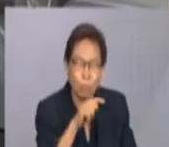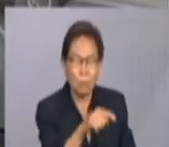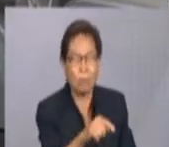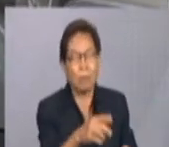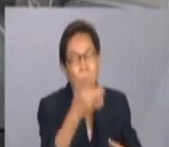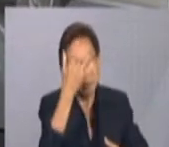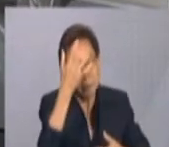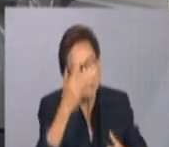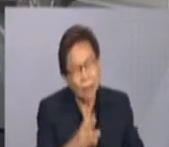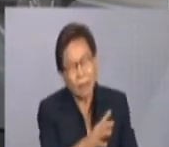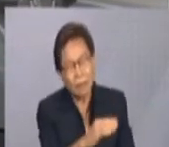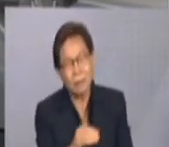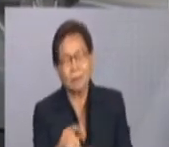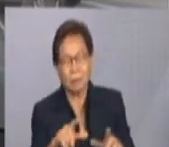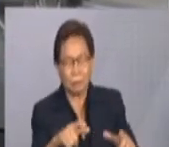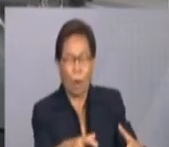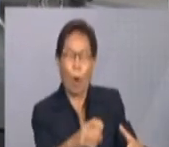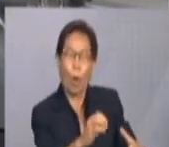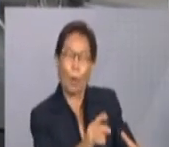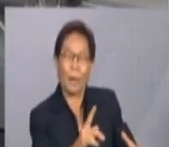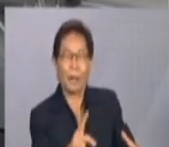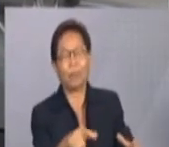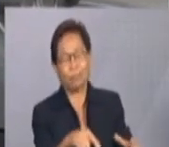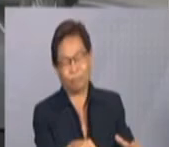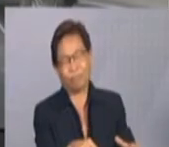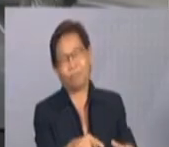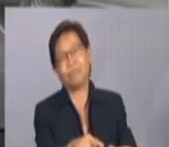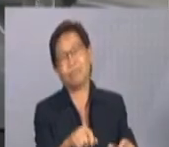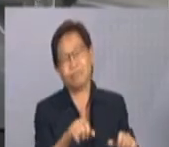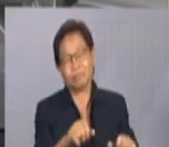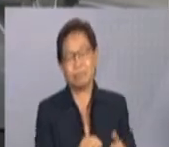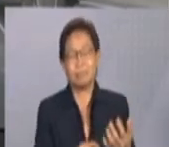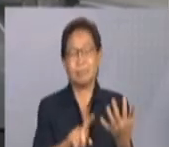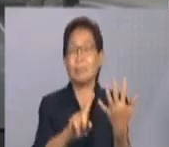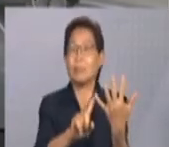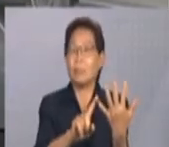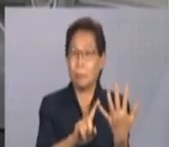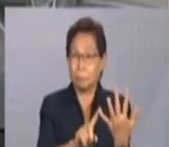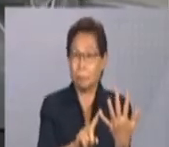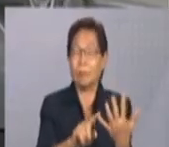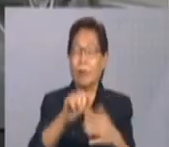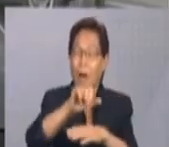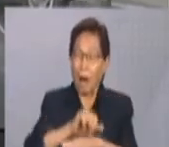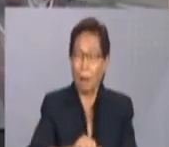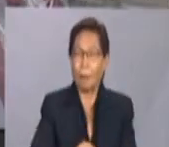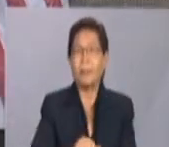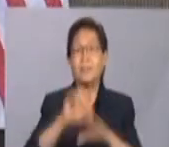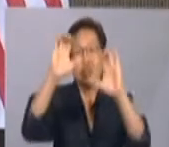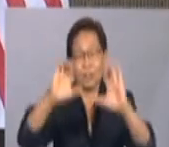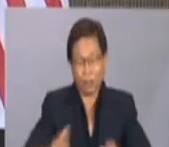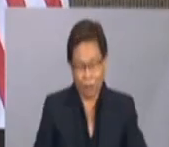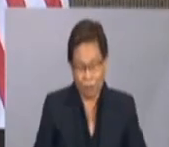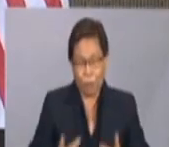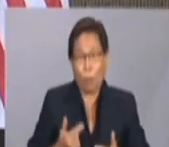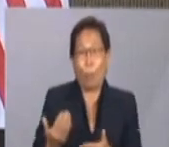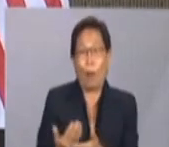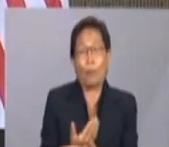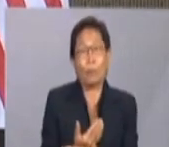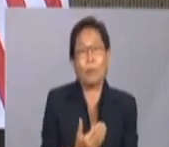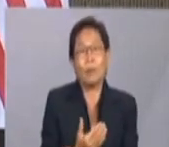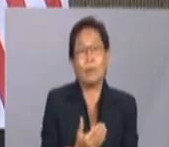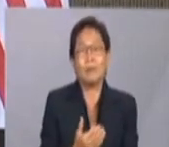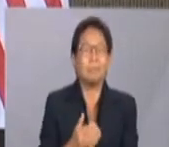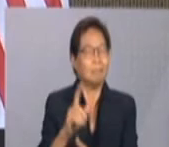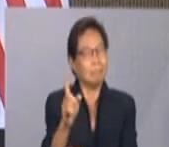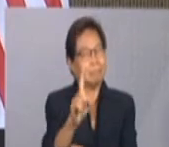dirawat Setelah orang kurang upaya dan kelima amalan normal baru dalam kehidupan seperti tidak